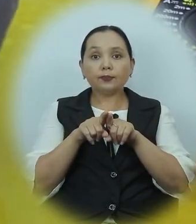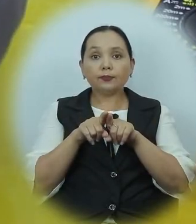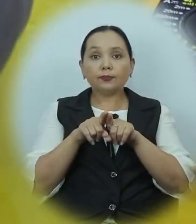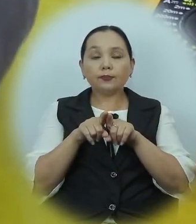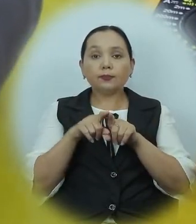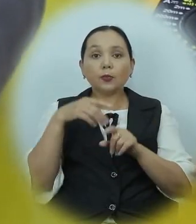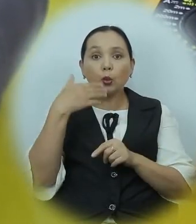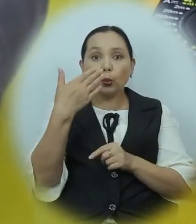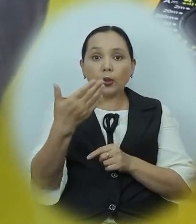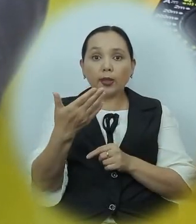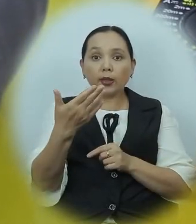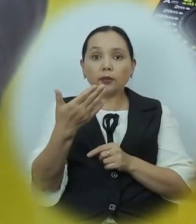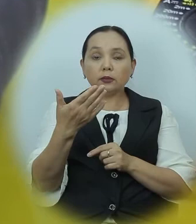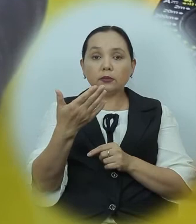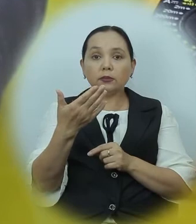unga